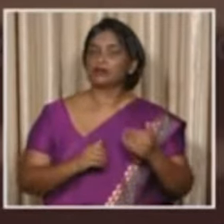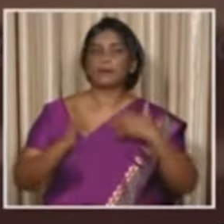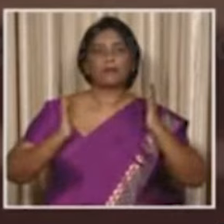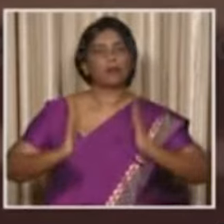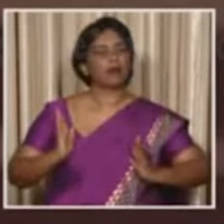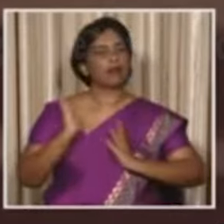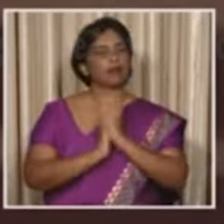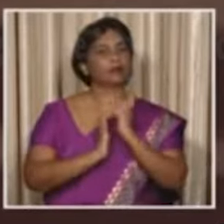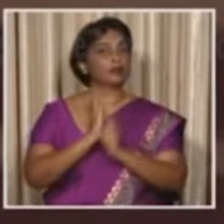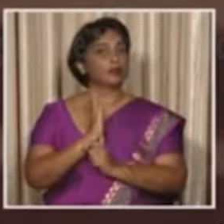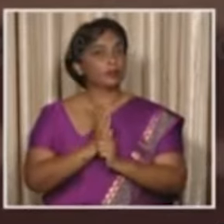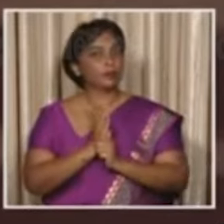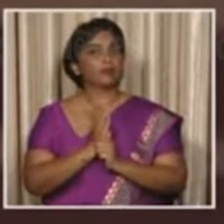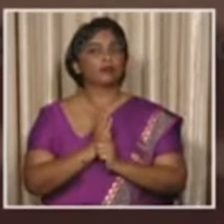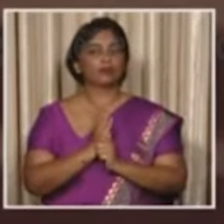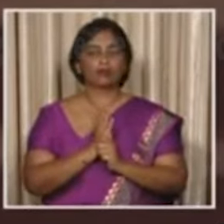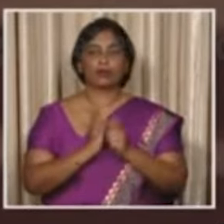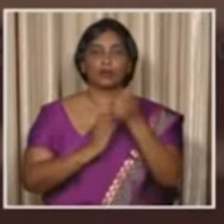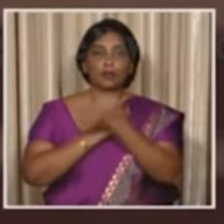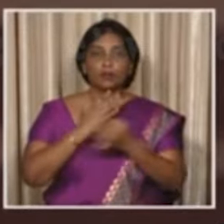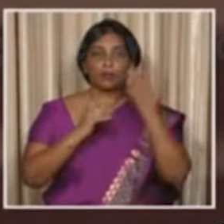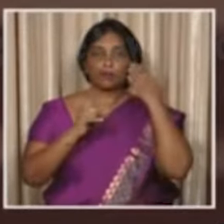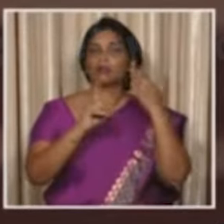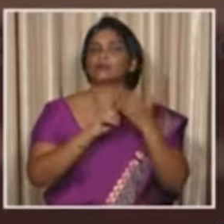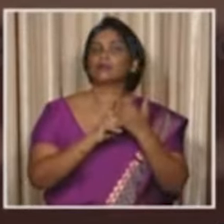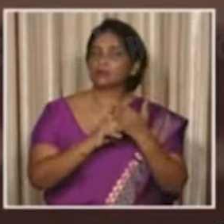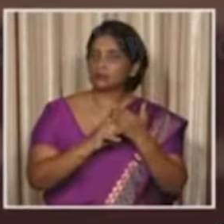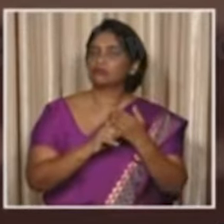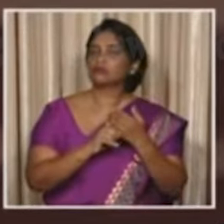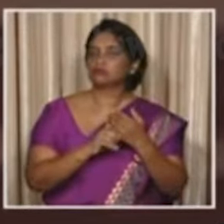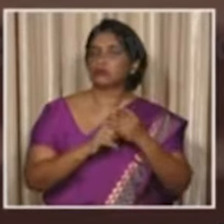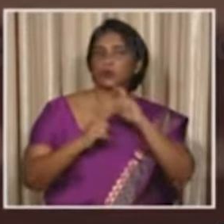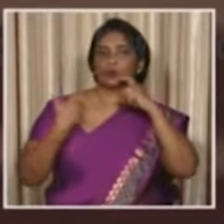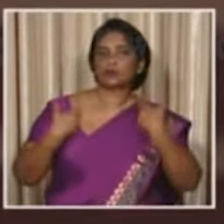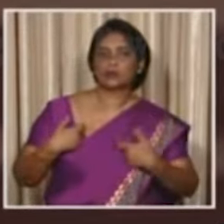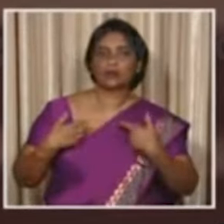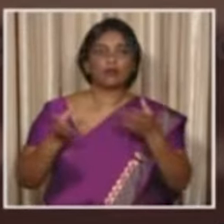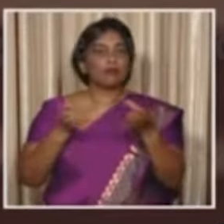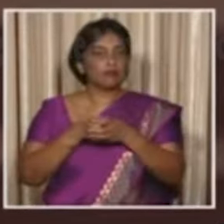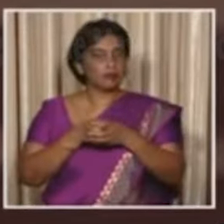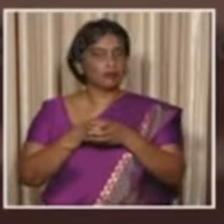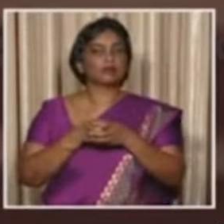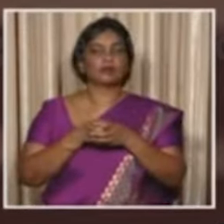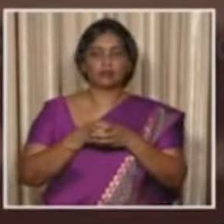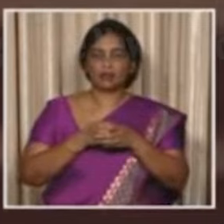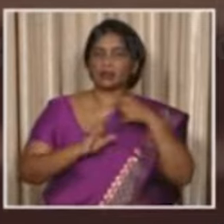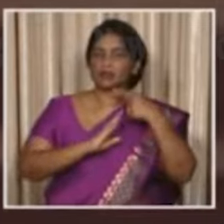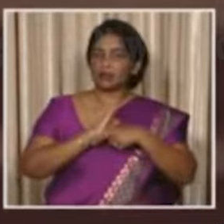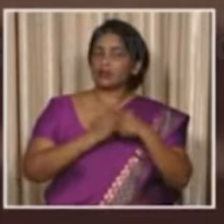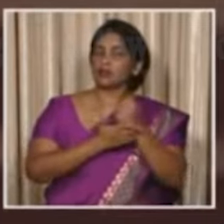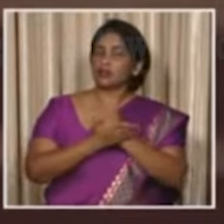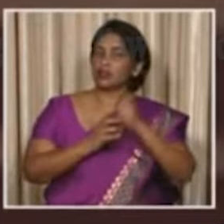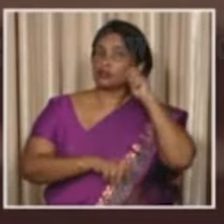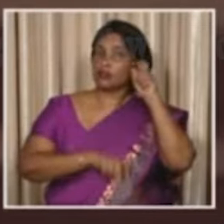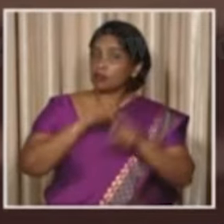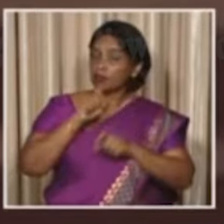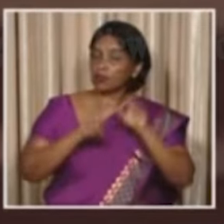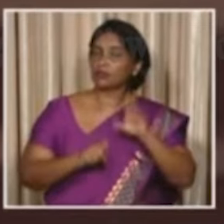කියලා පාතාලිකාගේ කුඩුකාරයා වෙනුවෙන් පෙනී හිටිනවා මිසක් අපි කණ්ඩායමක් හැටියට මේ රටේ සමස්ත ජනතාව